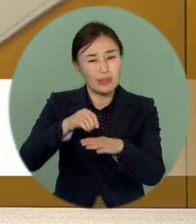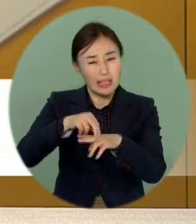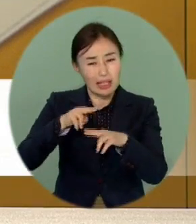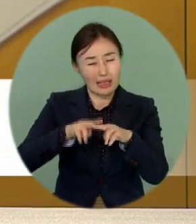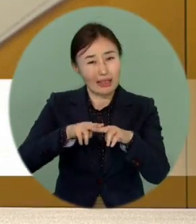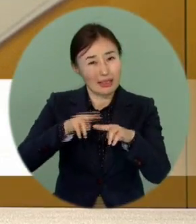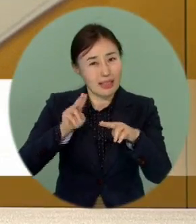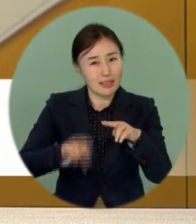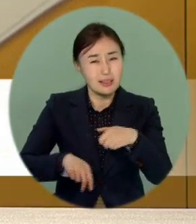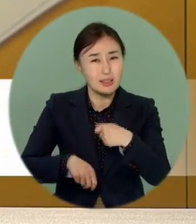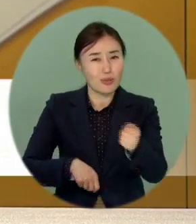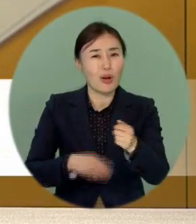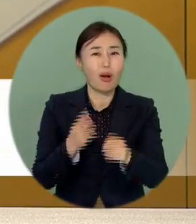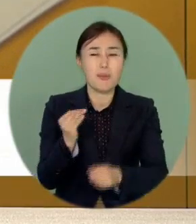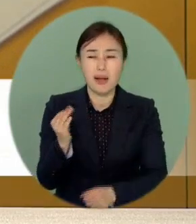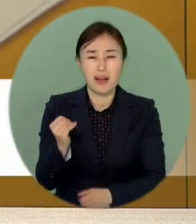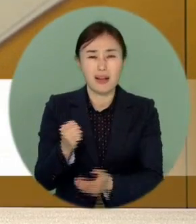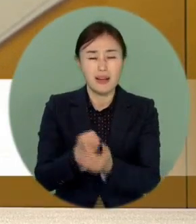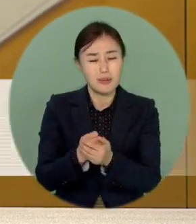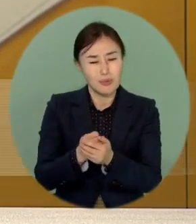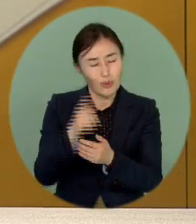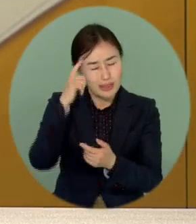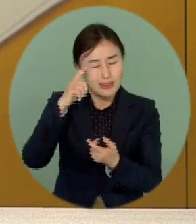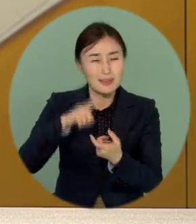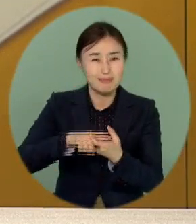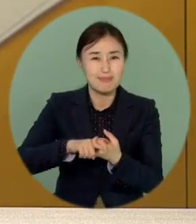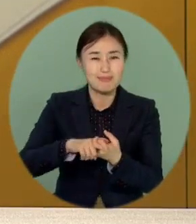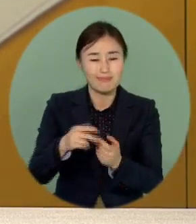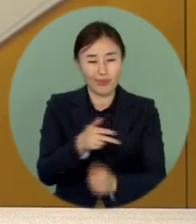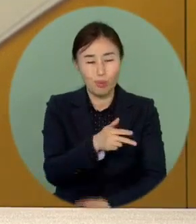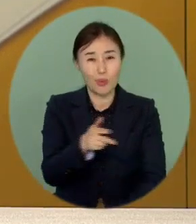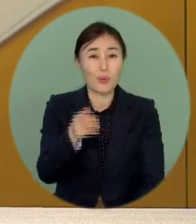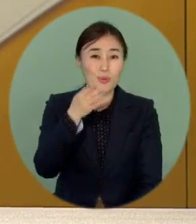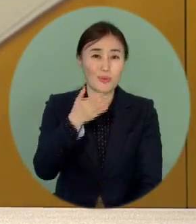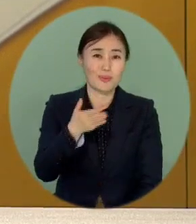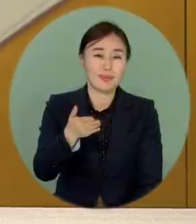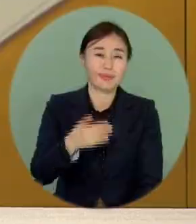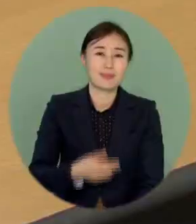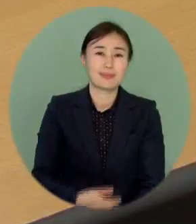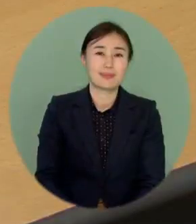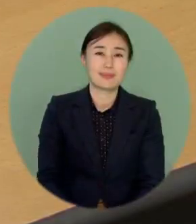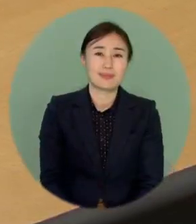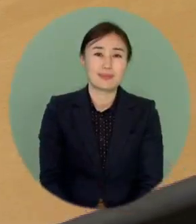될지 지역사회에 이목이 집중되고 있습니다. 천홍희 기자가 보도합니다.